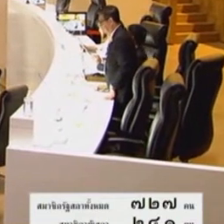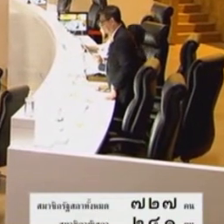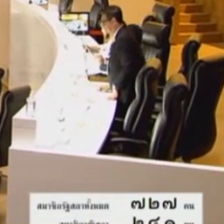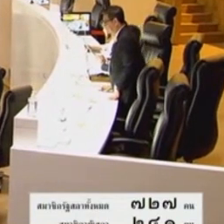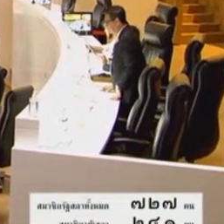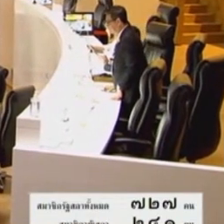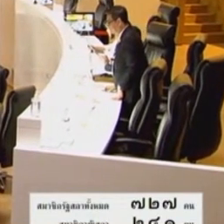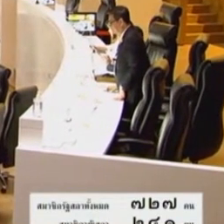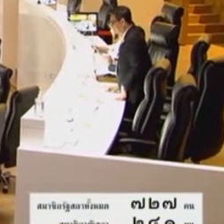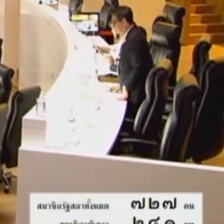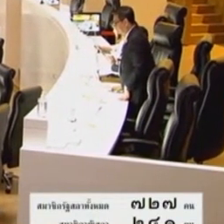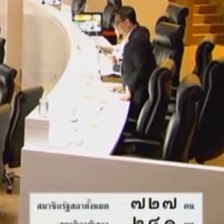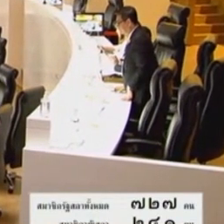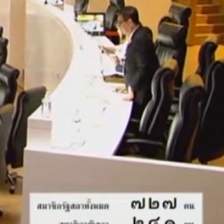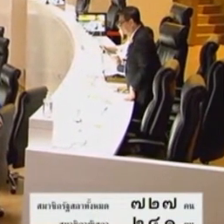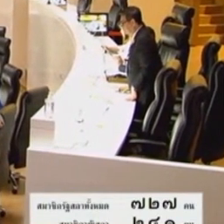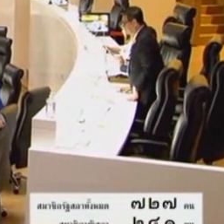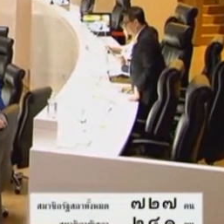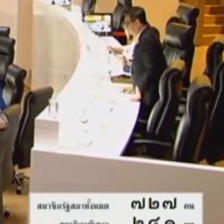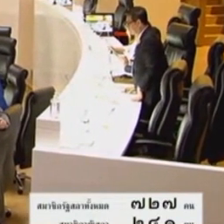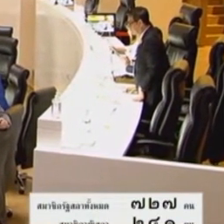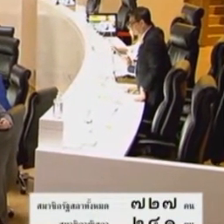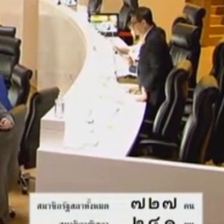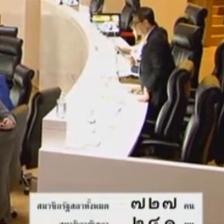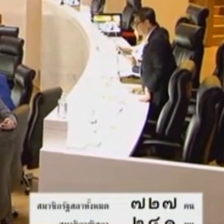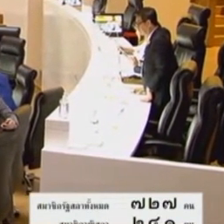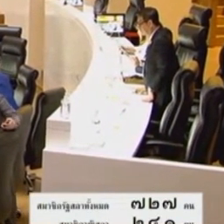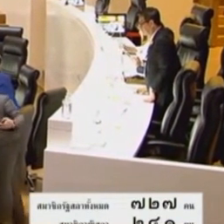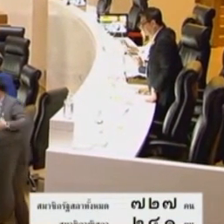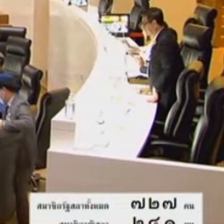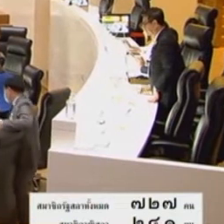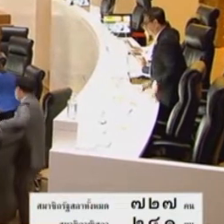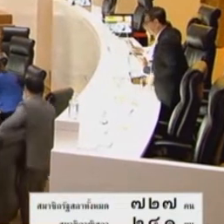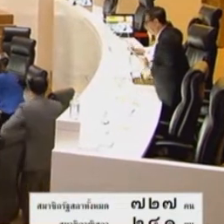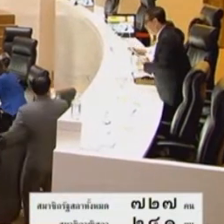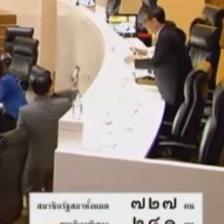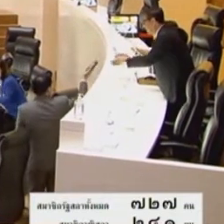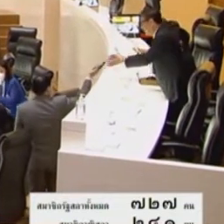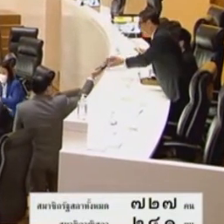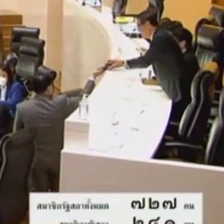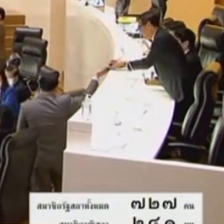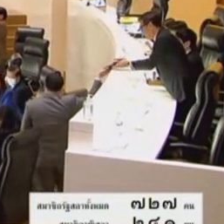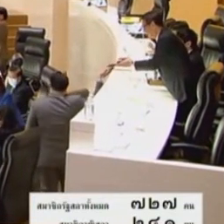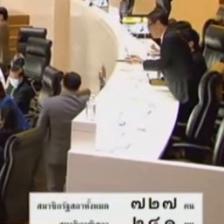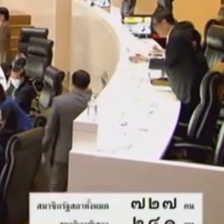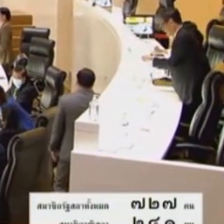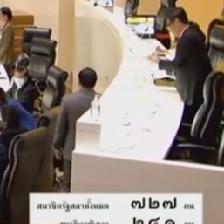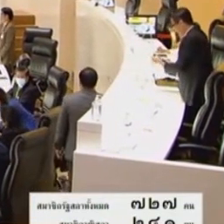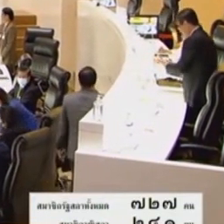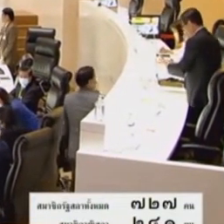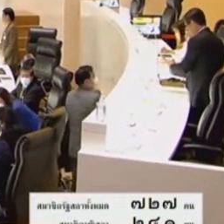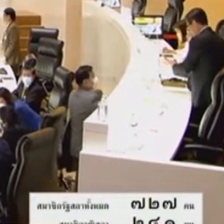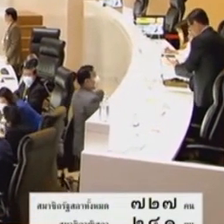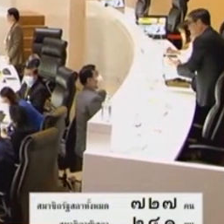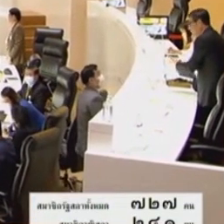วดเร็วและการไม่ปล่อยตัวชั่วคราวนั้นต้องทำเฉพาะกรณีที่มีพฤติการที่เชื่อได้ว่าจ